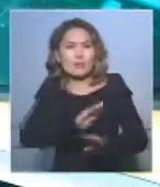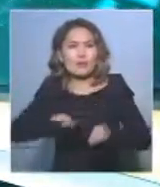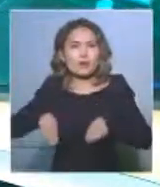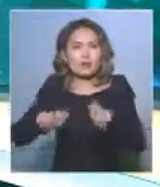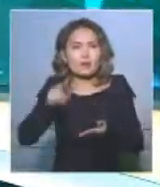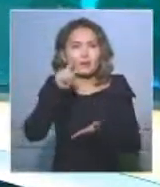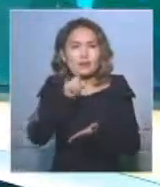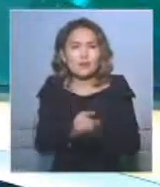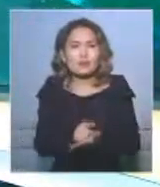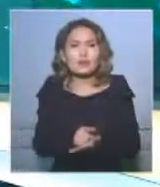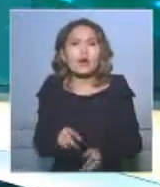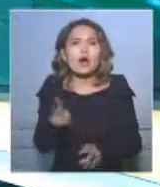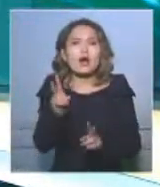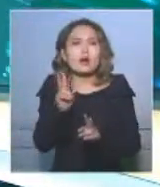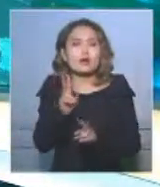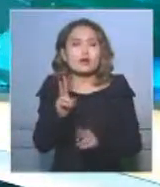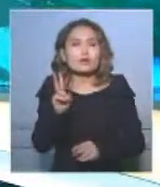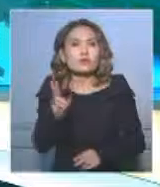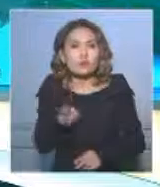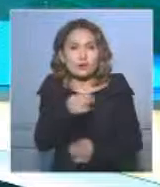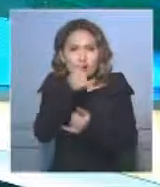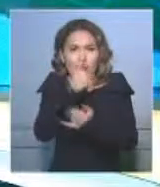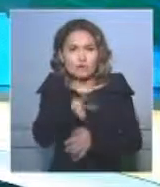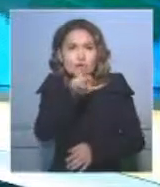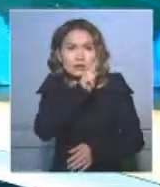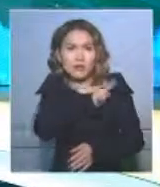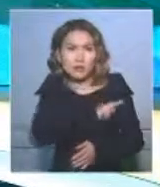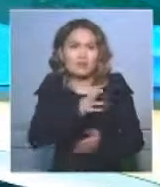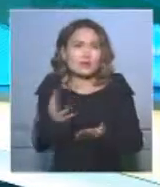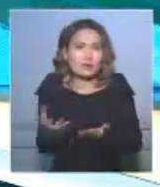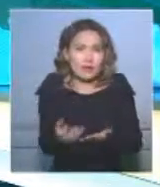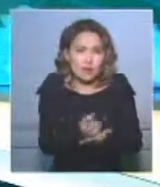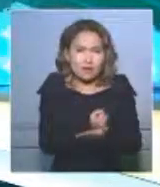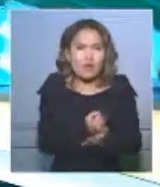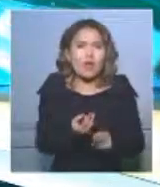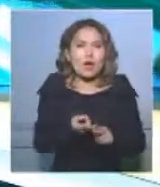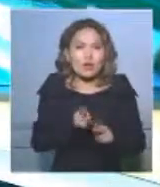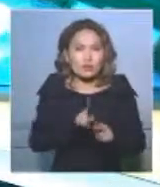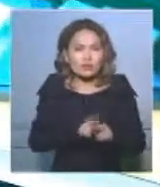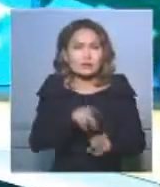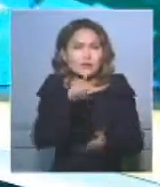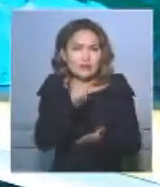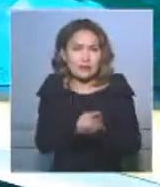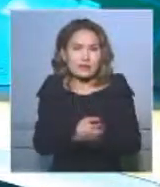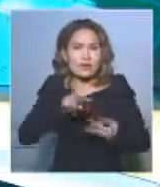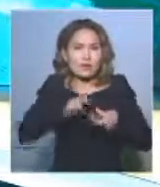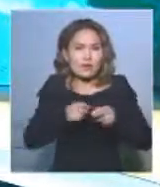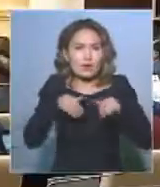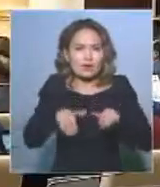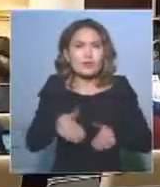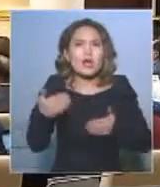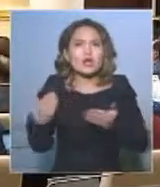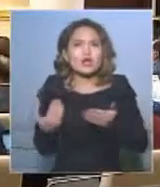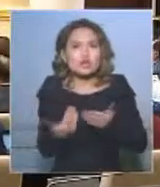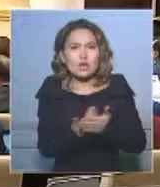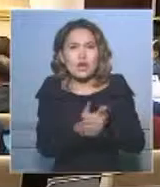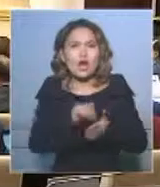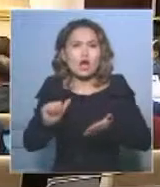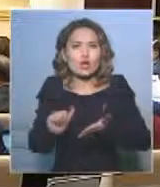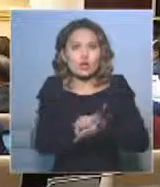қолға бір күрек табылмаса, ол кісіге жұмыссыз деген статус беріледі. Бүгін Сенатта осы мәселені қамтыған заң жобасы